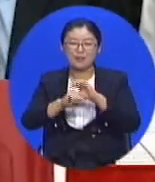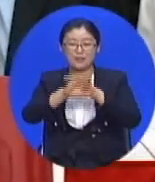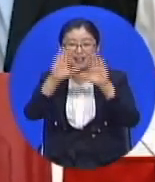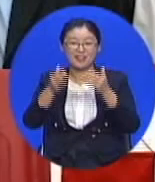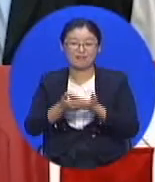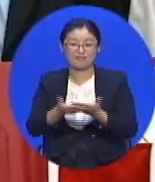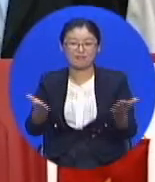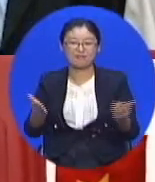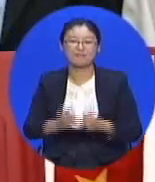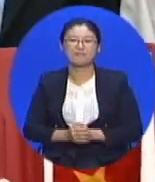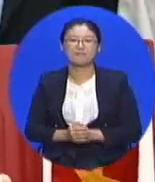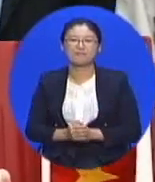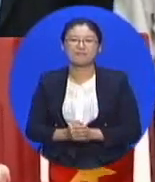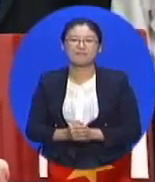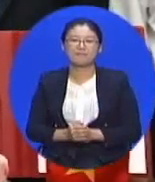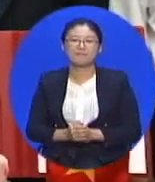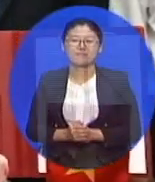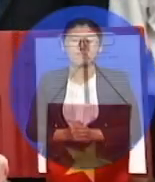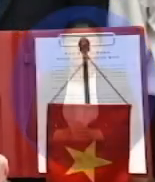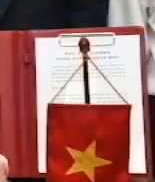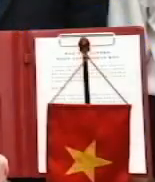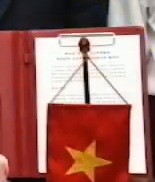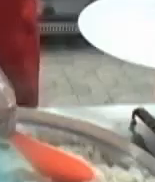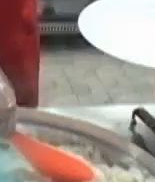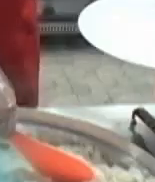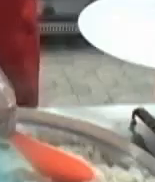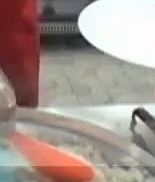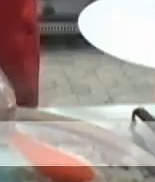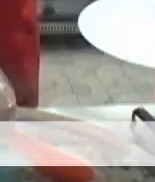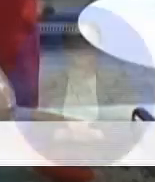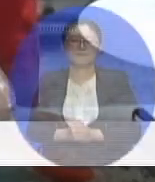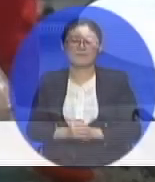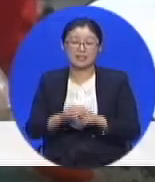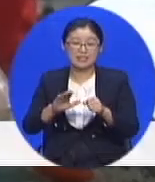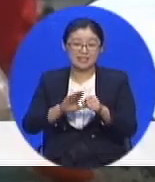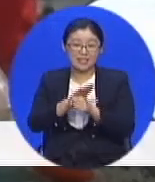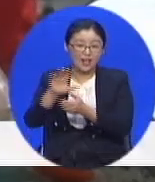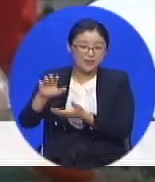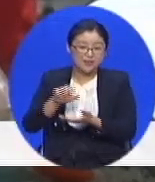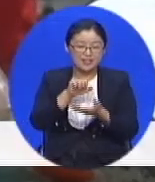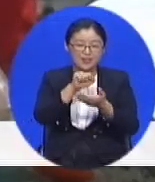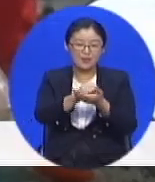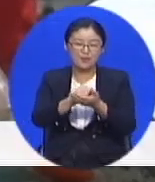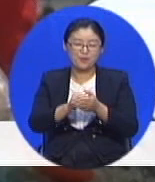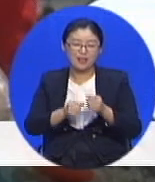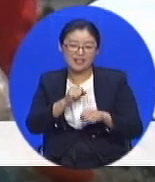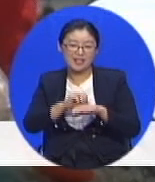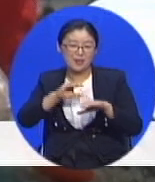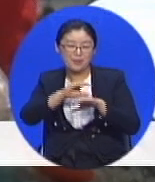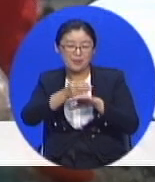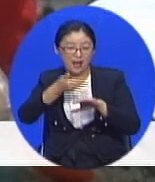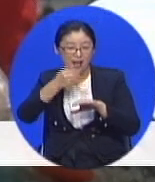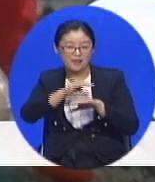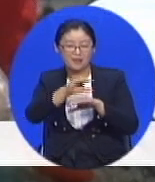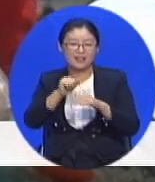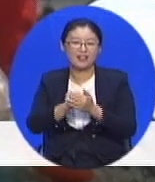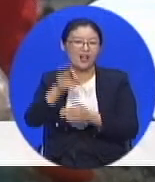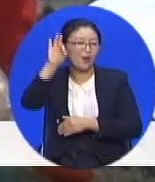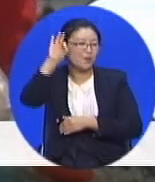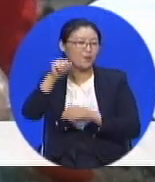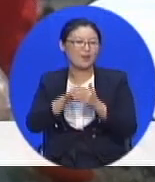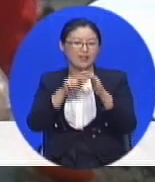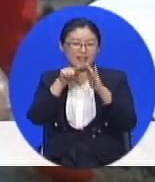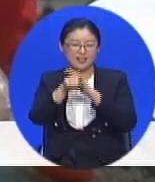있습니다. 복지TV 제주방송 강승준입니다. 사랑을 싣고 달리는 밥차가 경북 포항의 한 시설을 찾아